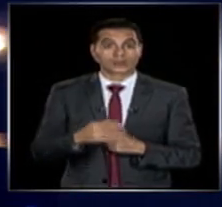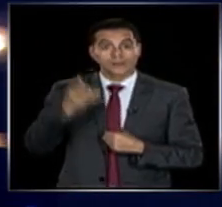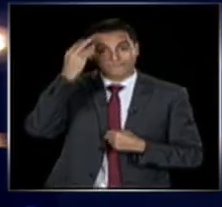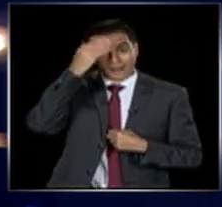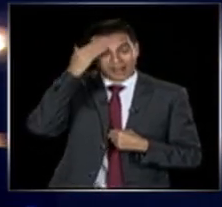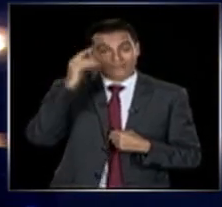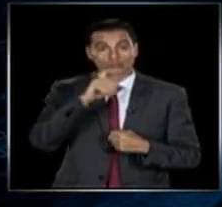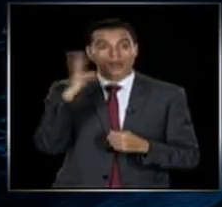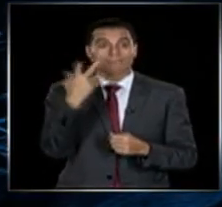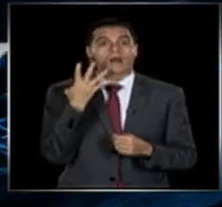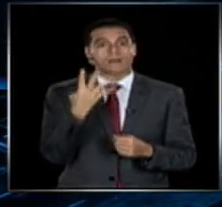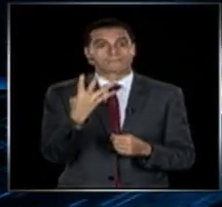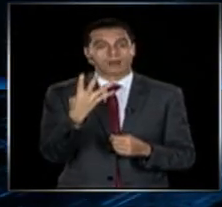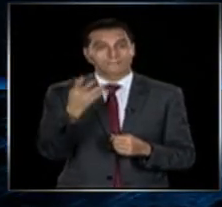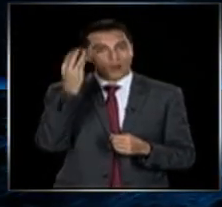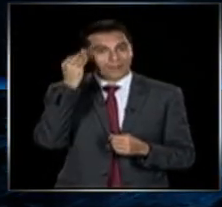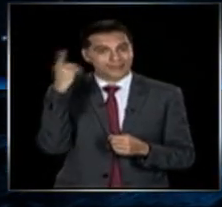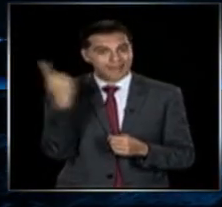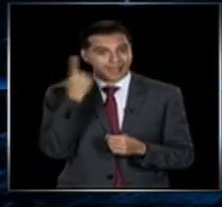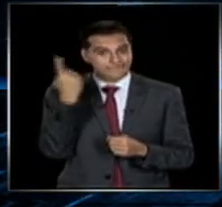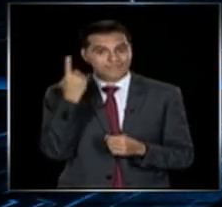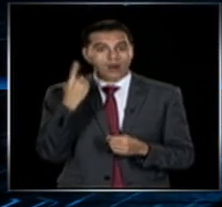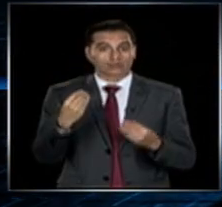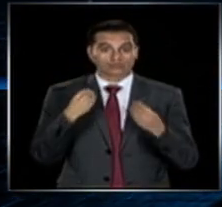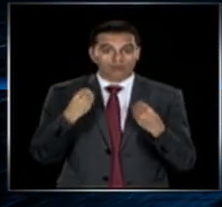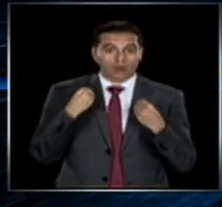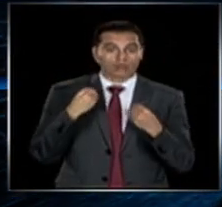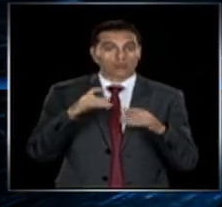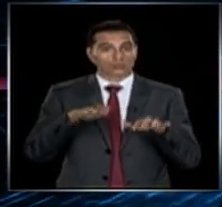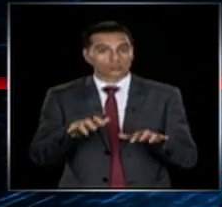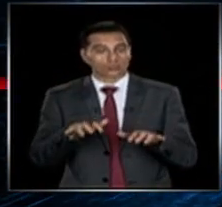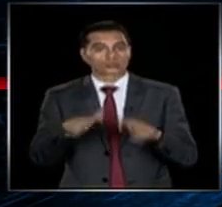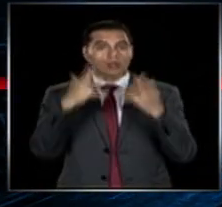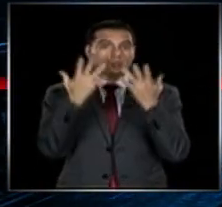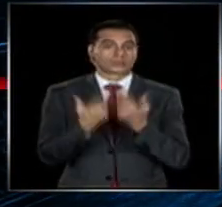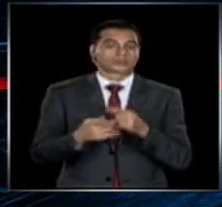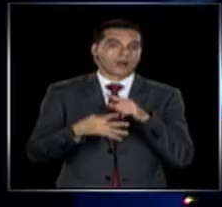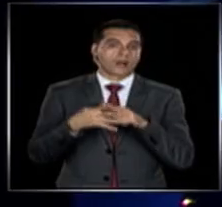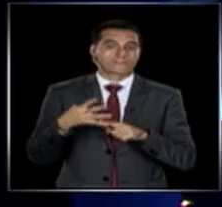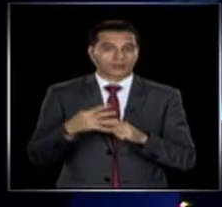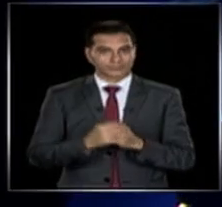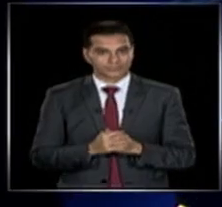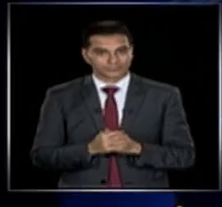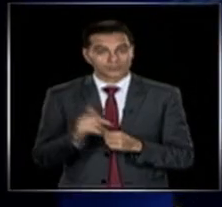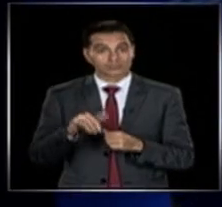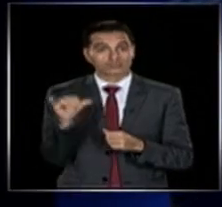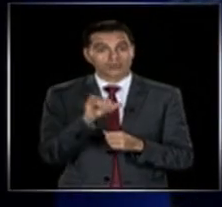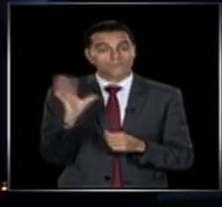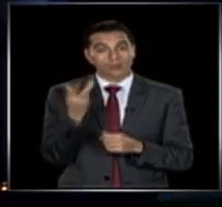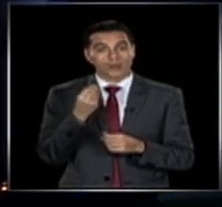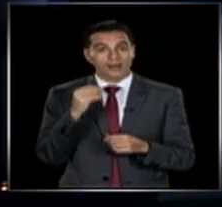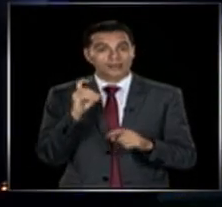فقرة المعرفة، أربع أسئلة: معلومات عامة، رياضة، تكنولوجيا، وقدرات ذهنية. طبعا